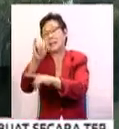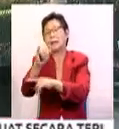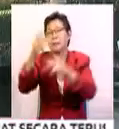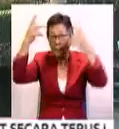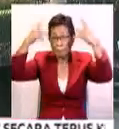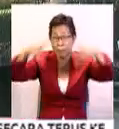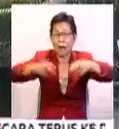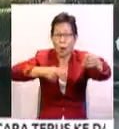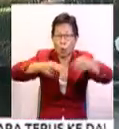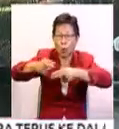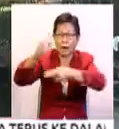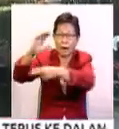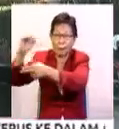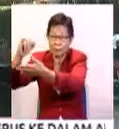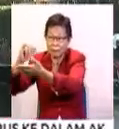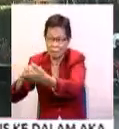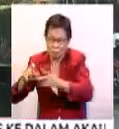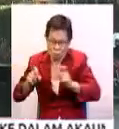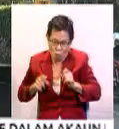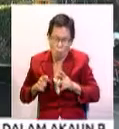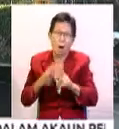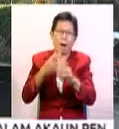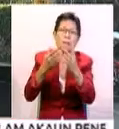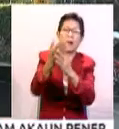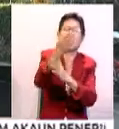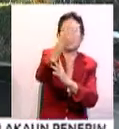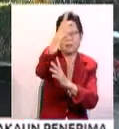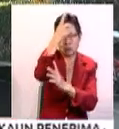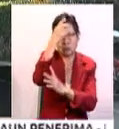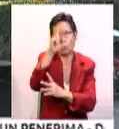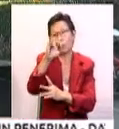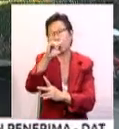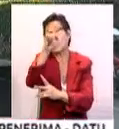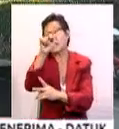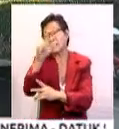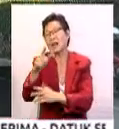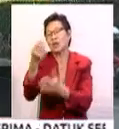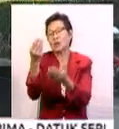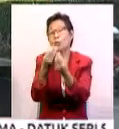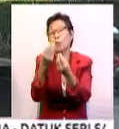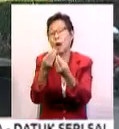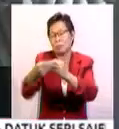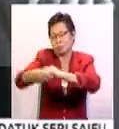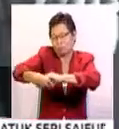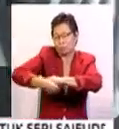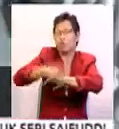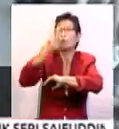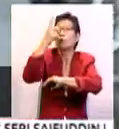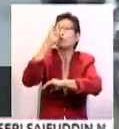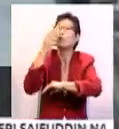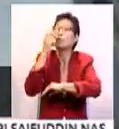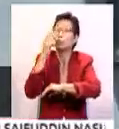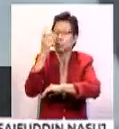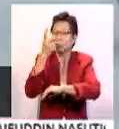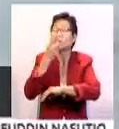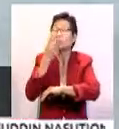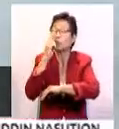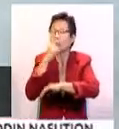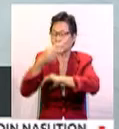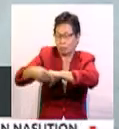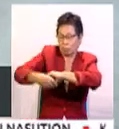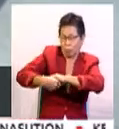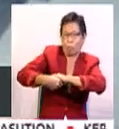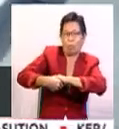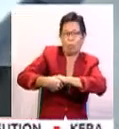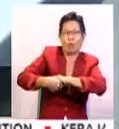urusan Cepat Holding Sdn Bhd melalui Datuk Rizal Mansor. Jumlah itu didakwa diterima Datin Seri Rosmah sebagai upah membantu syarikat itu